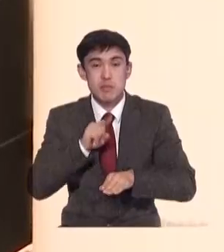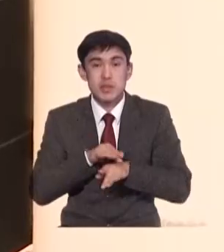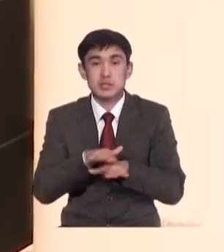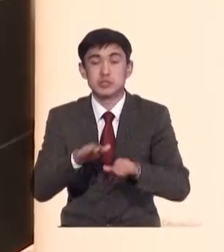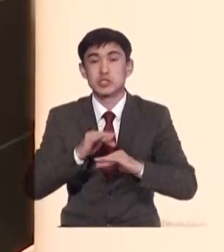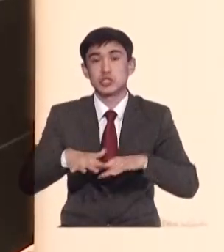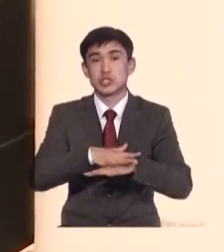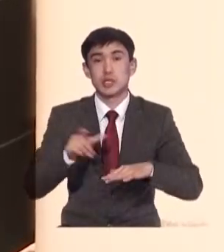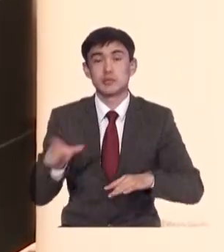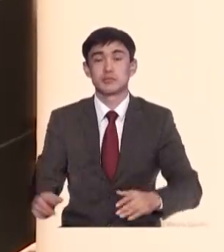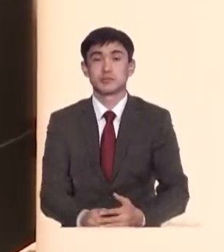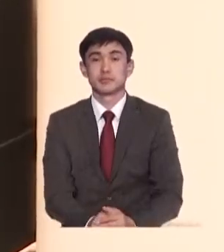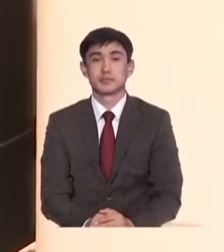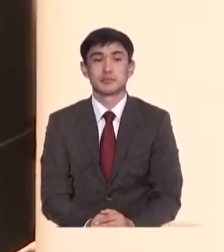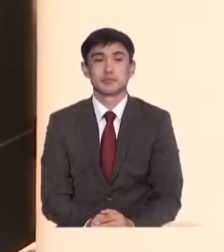временного размещения жителей.